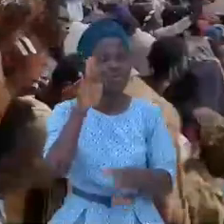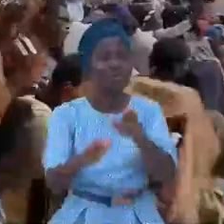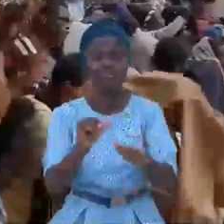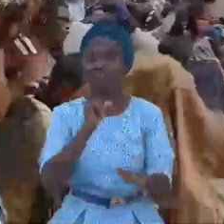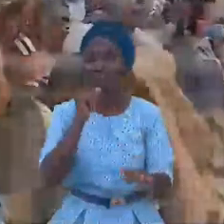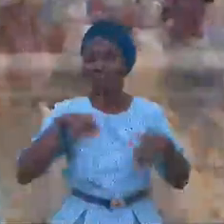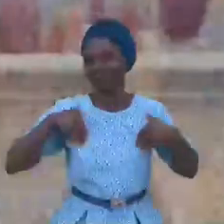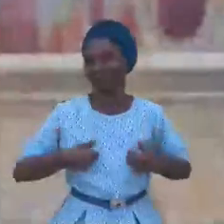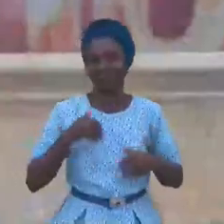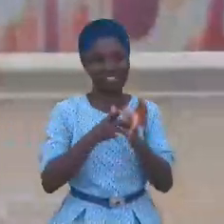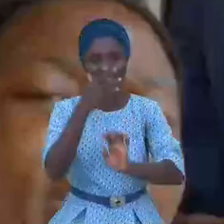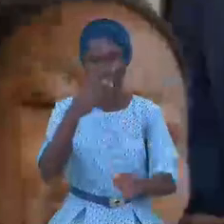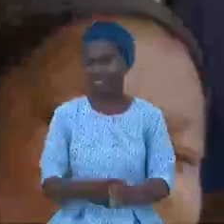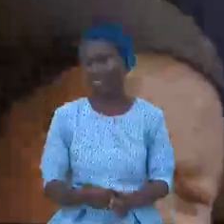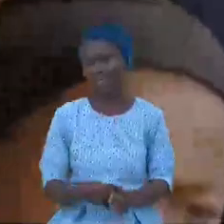pas épuisé.